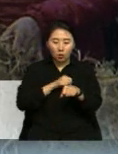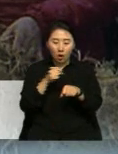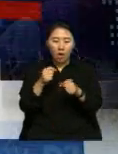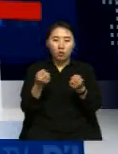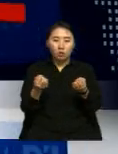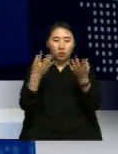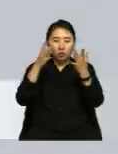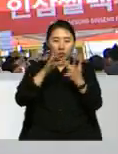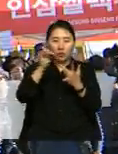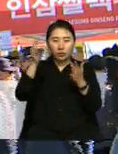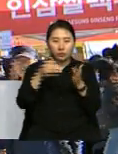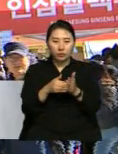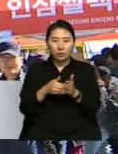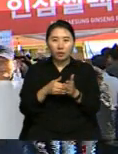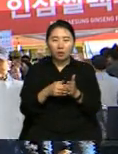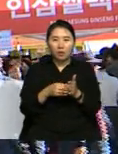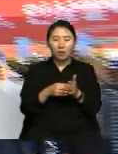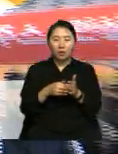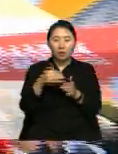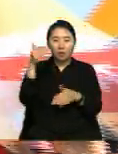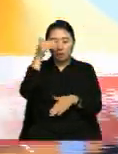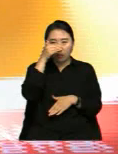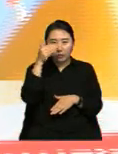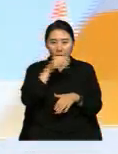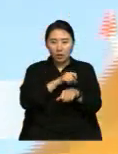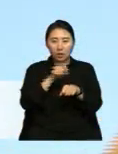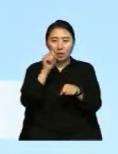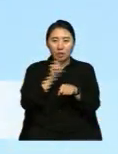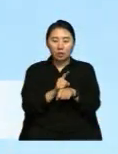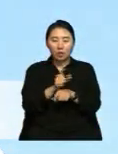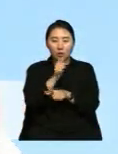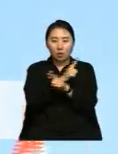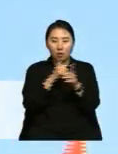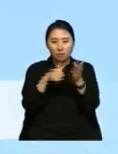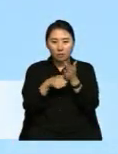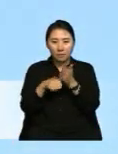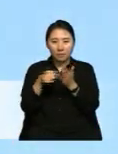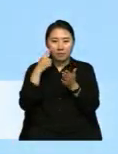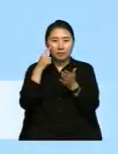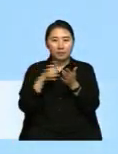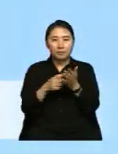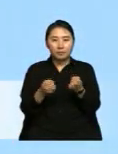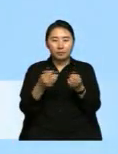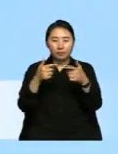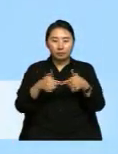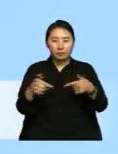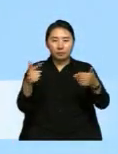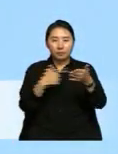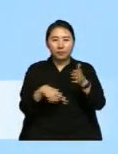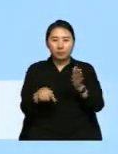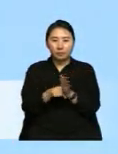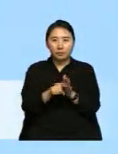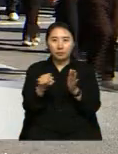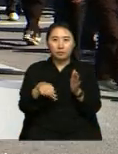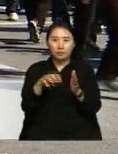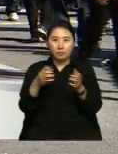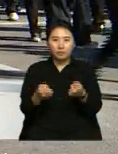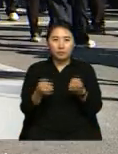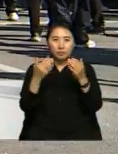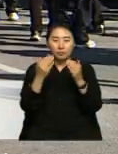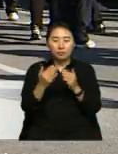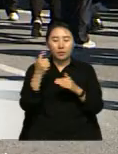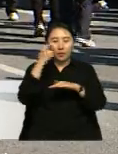선정됐습니다 경기 관광 특화 축제는 다양한 콘텐츠 발굴과 축제 활성화를 위해 도내 축제를 대상으로